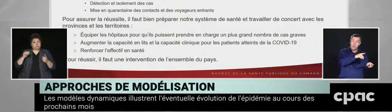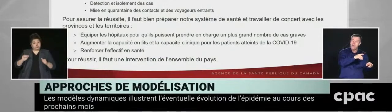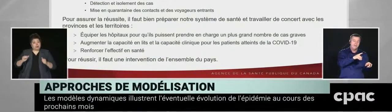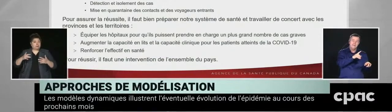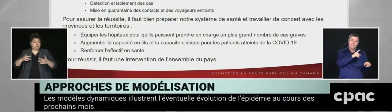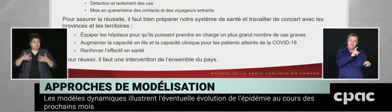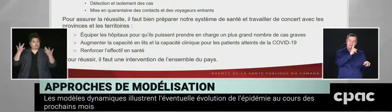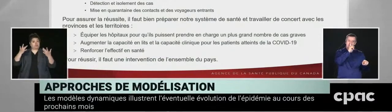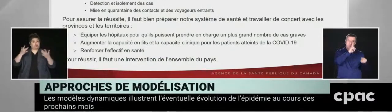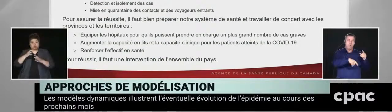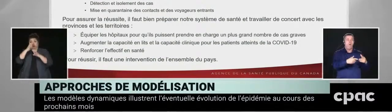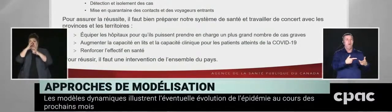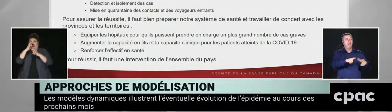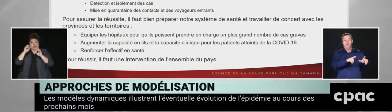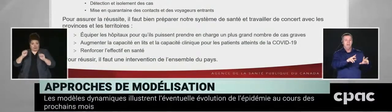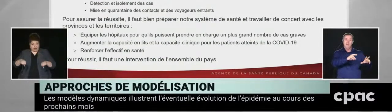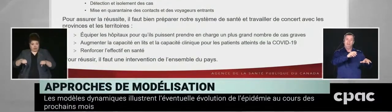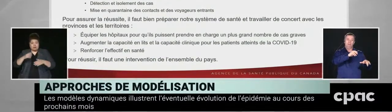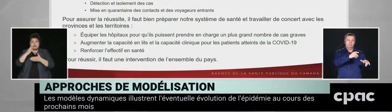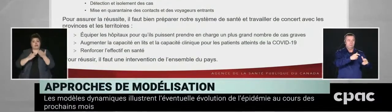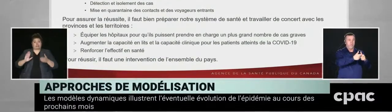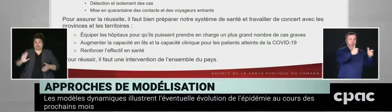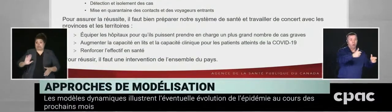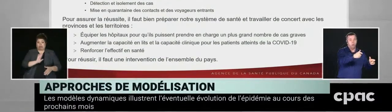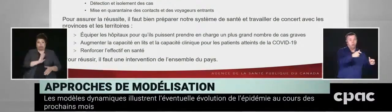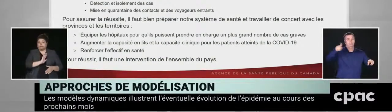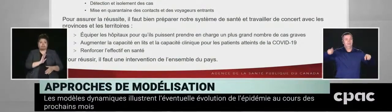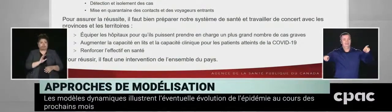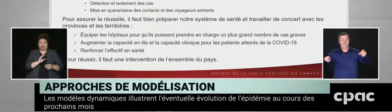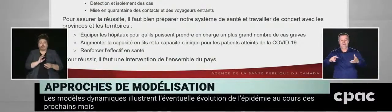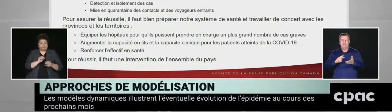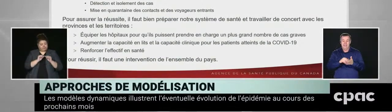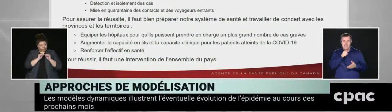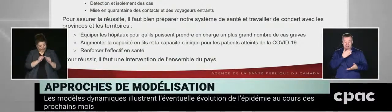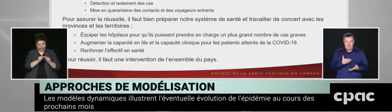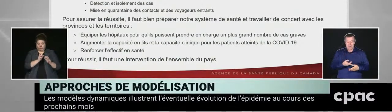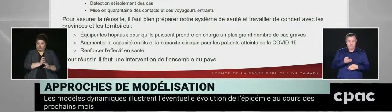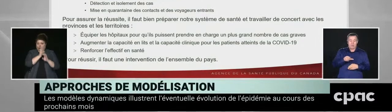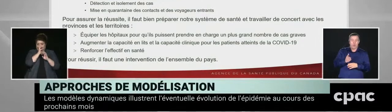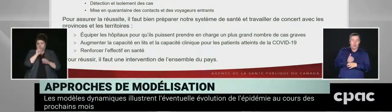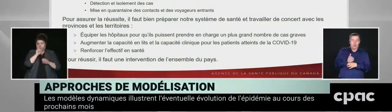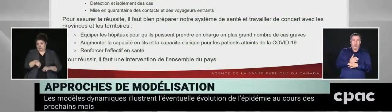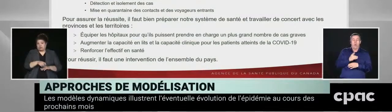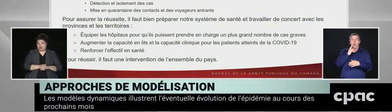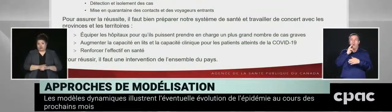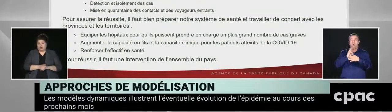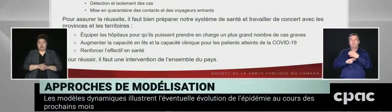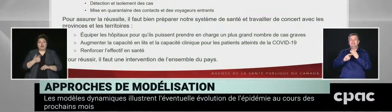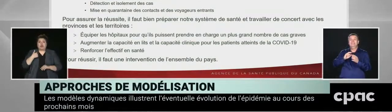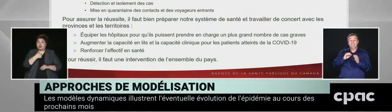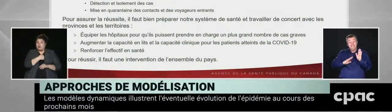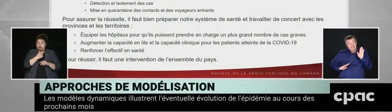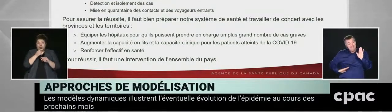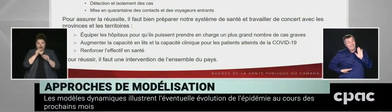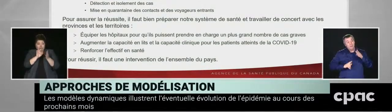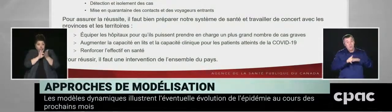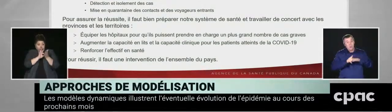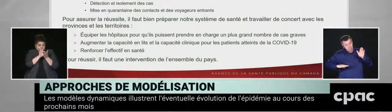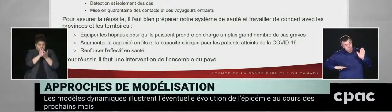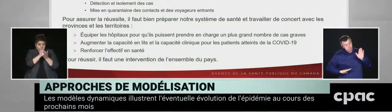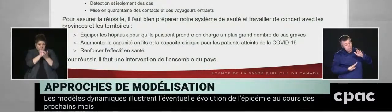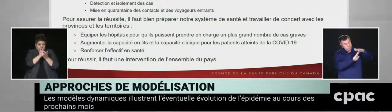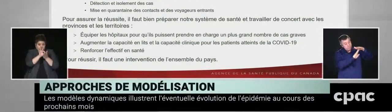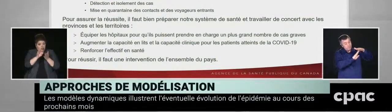Il est encore trop tôt pour savoir à quel point nous sommes près d'atteindre le pic à l'échelle nationale. Cela dit,